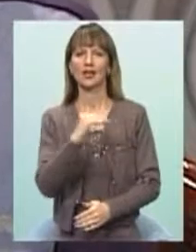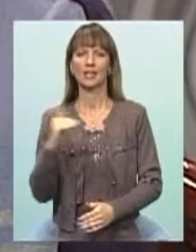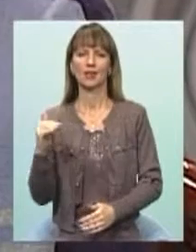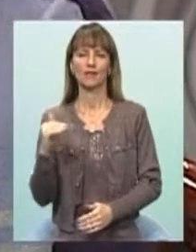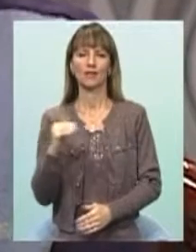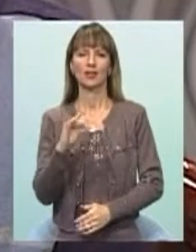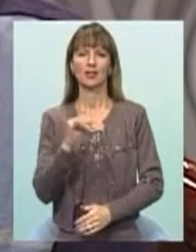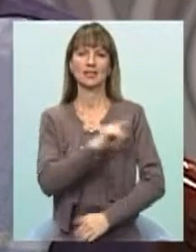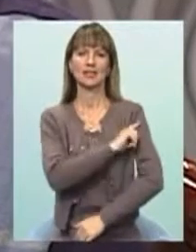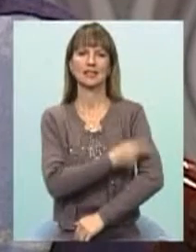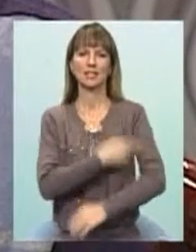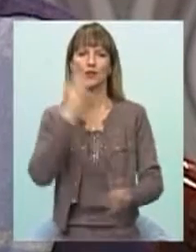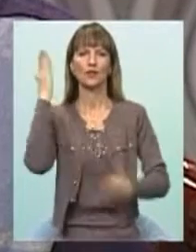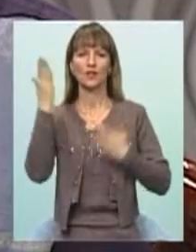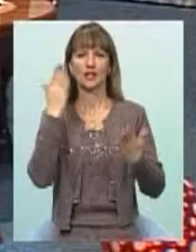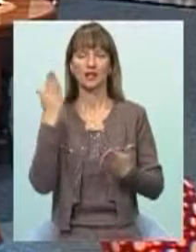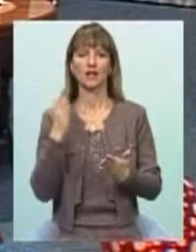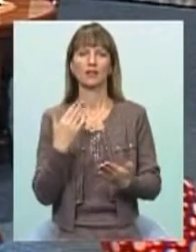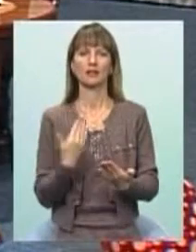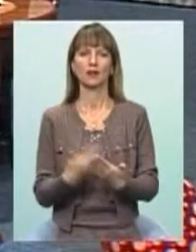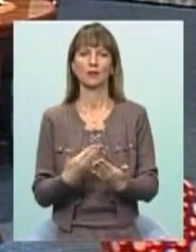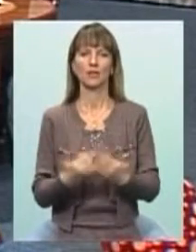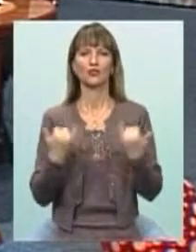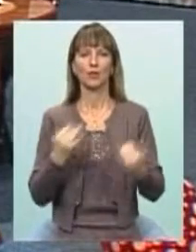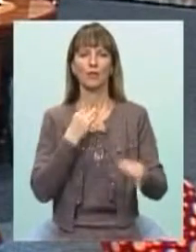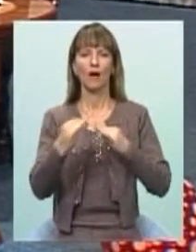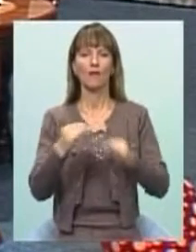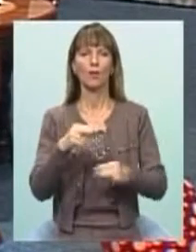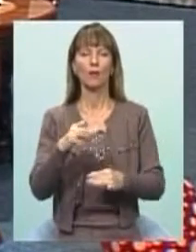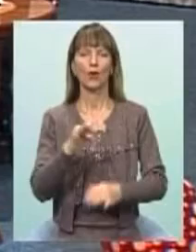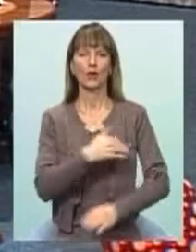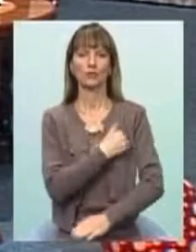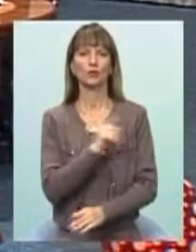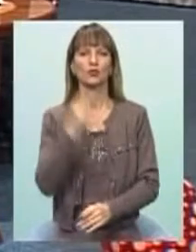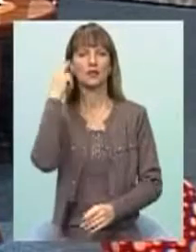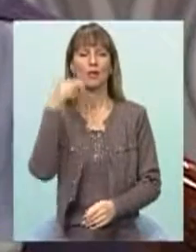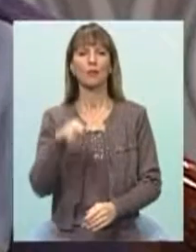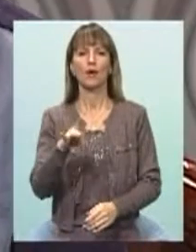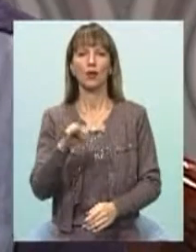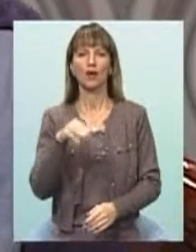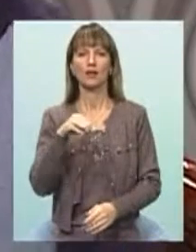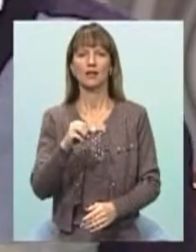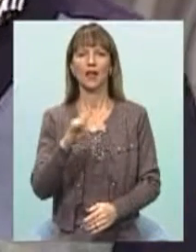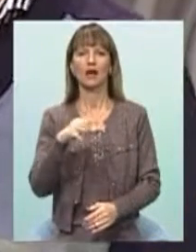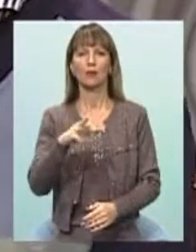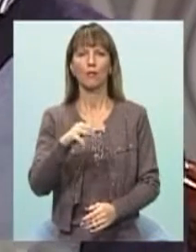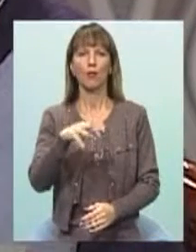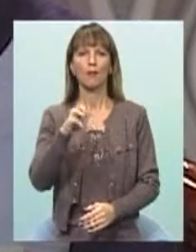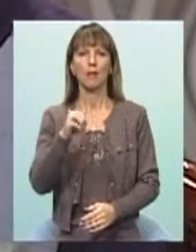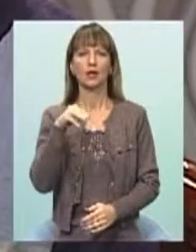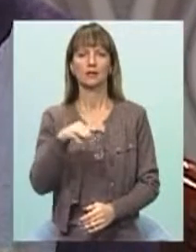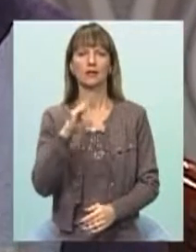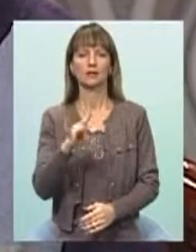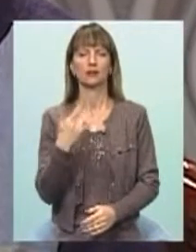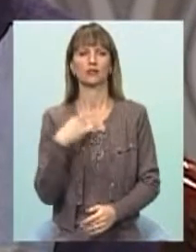там, силу вітру і таке інше. Ну, наприклад, зараз ми і поговоримо про термометр. Що ти знаєш про термометр? Для чого їх вигадали взагалі?